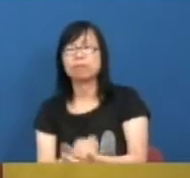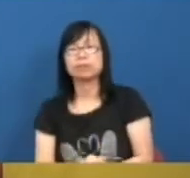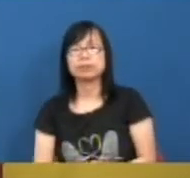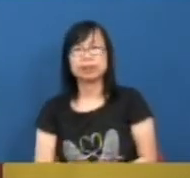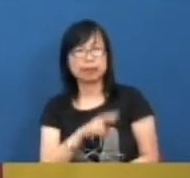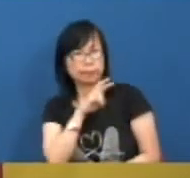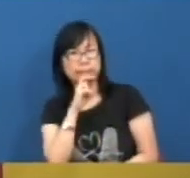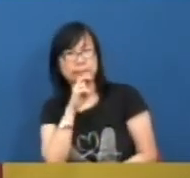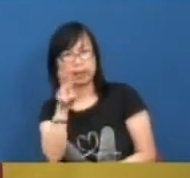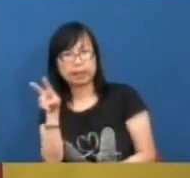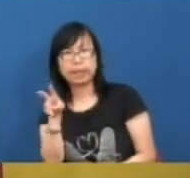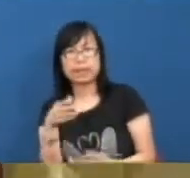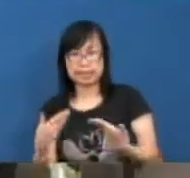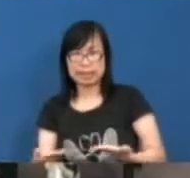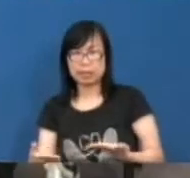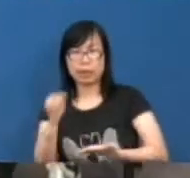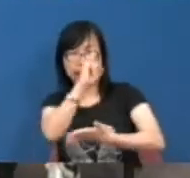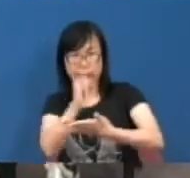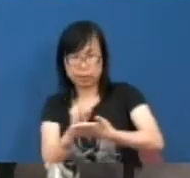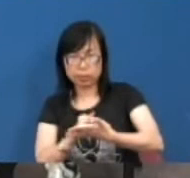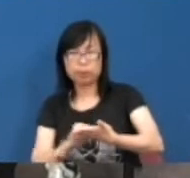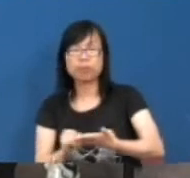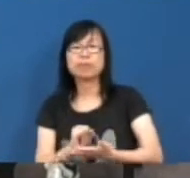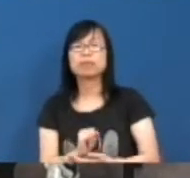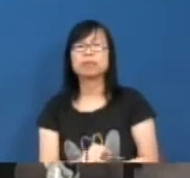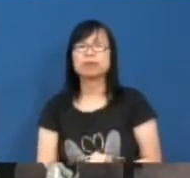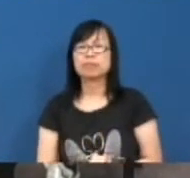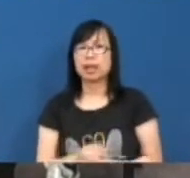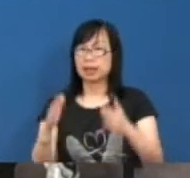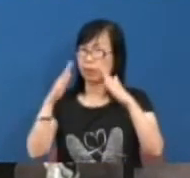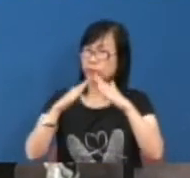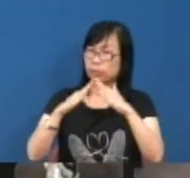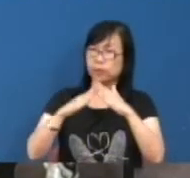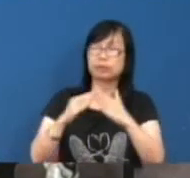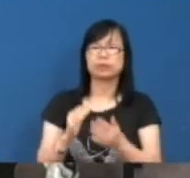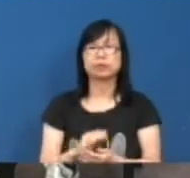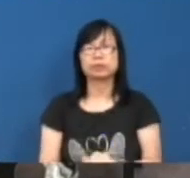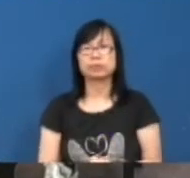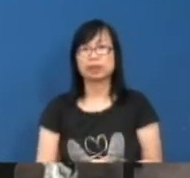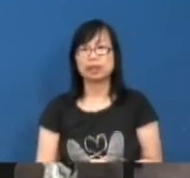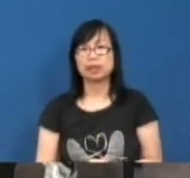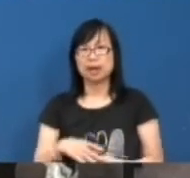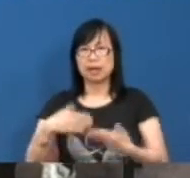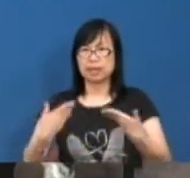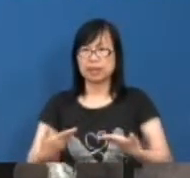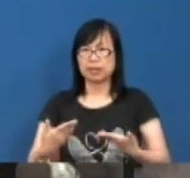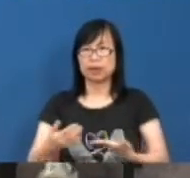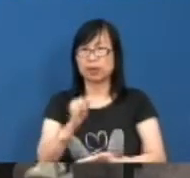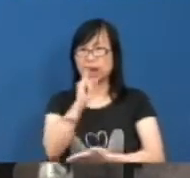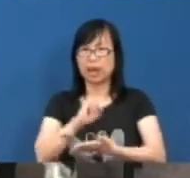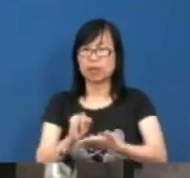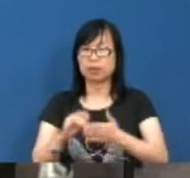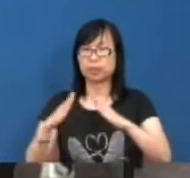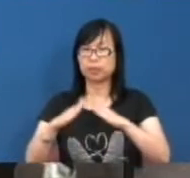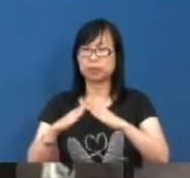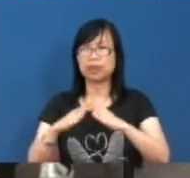一啲現代嘅藝術啊。 係啊，係啊，嗰個現代藝術館咁樣，其實嗰個現代藝術館 有咩感受啊？ 睇翻